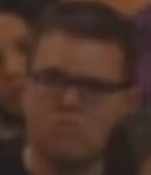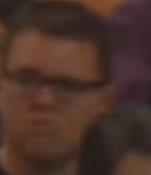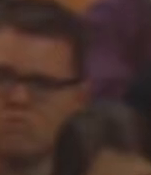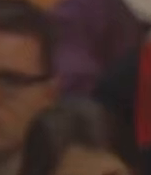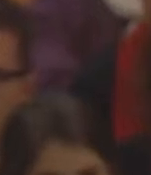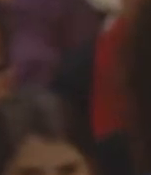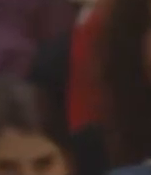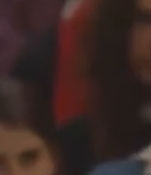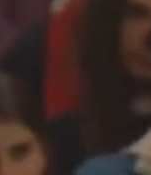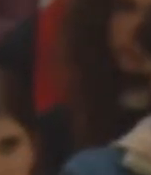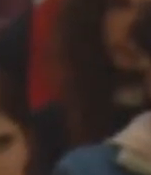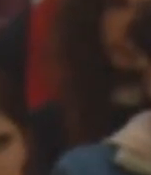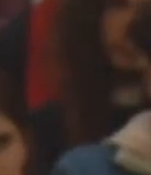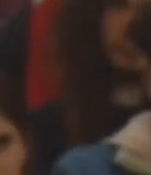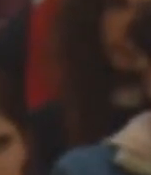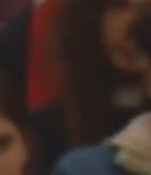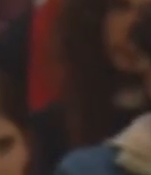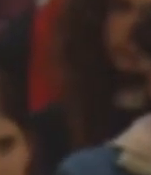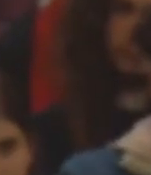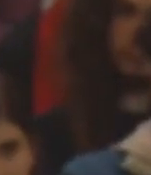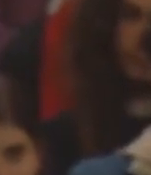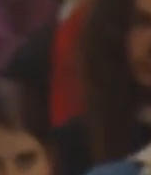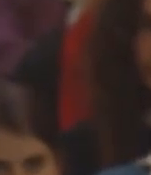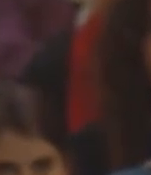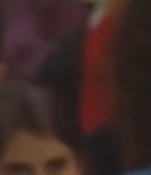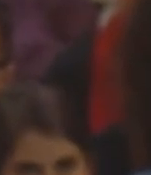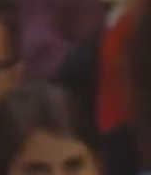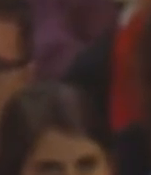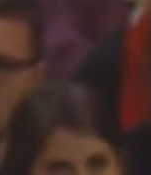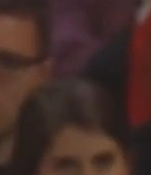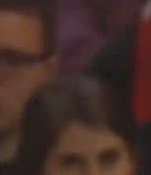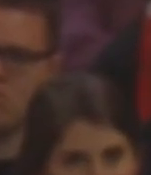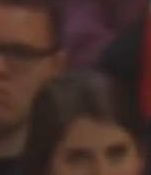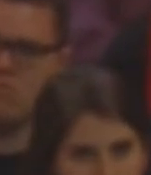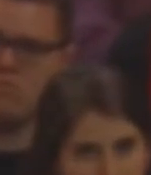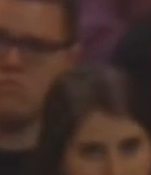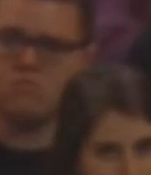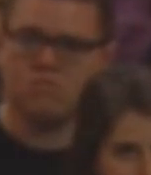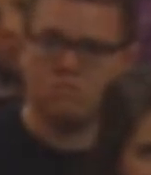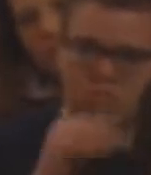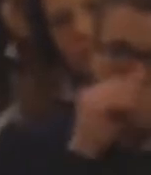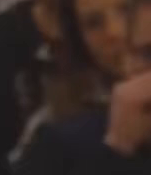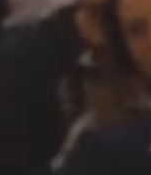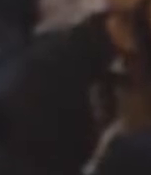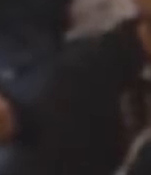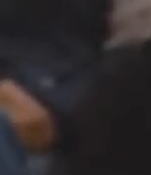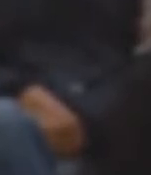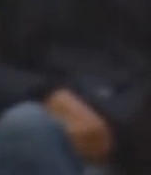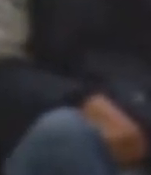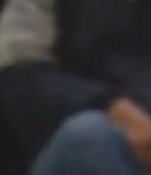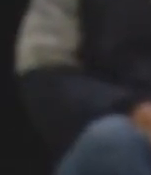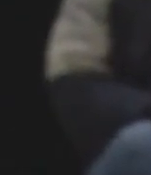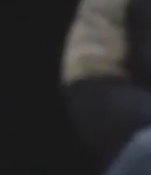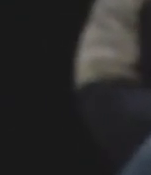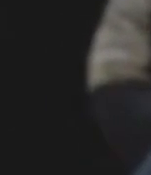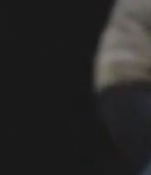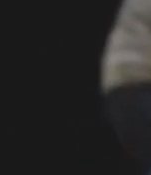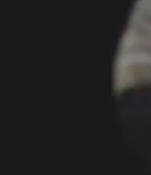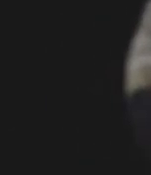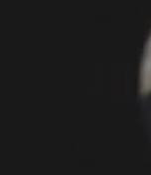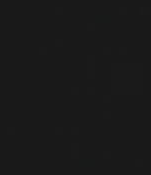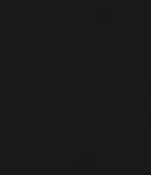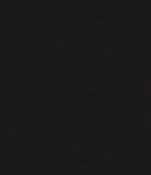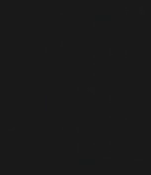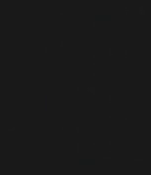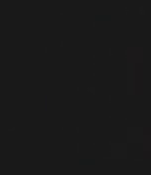Le droit de préemption sera établi et les travailleurs, chaque fois qu'ils veulent accéder à la propriété de leur entreprise par une coopérative,